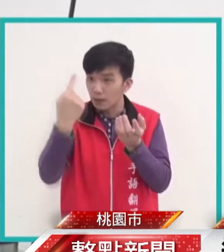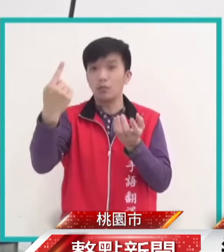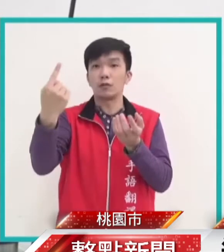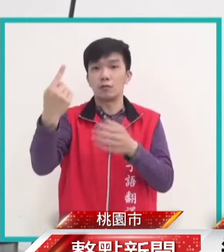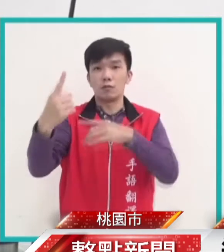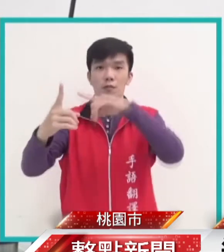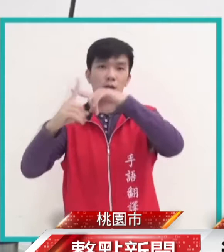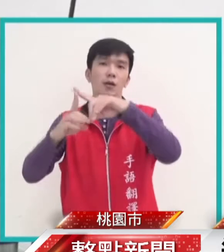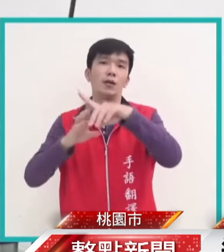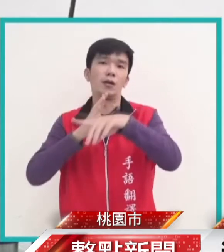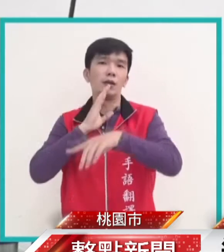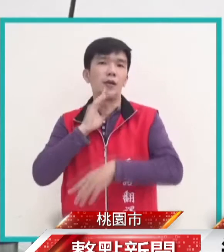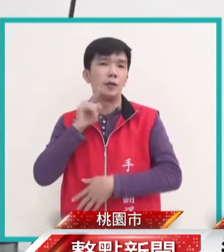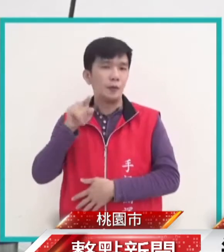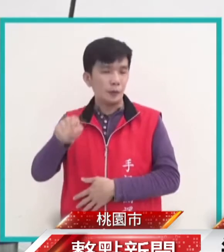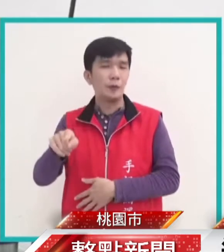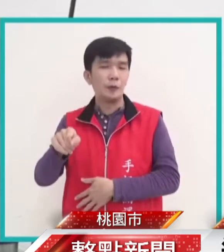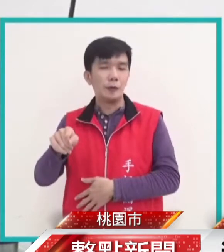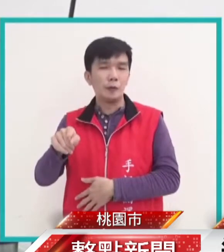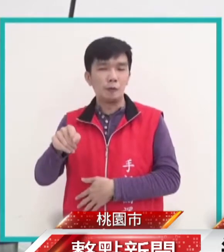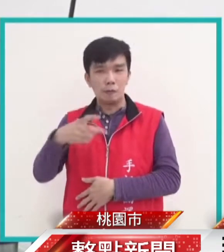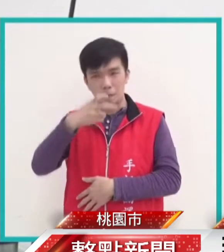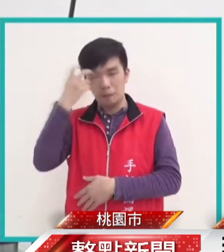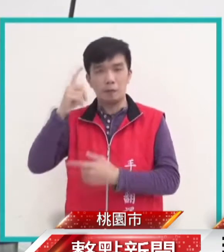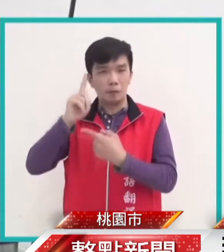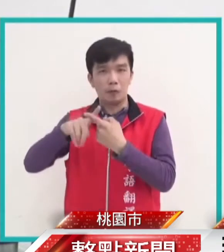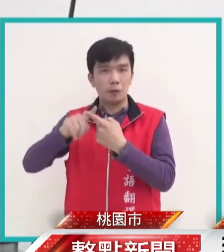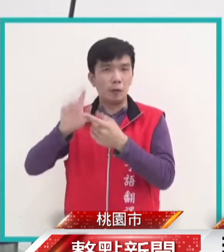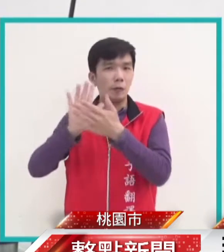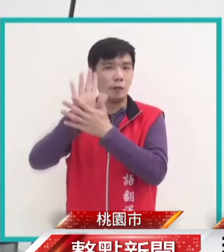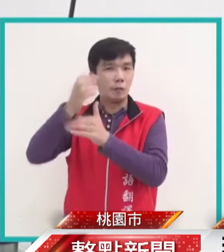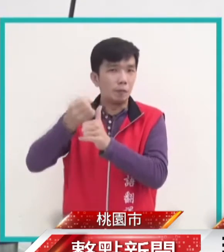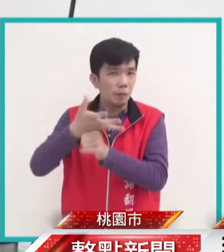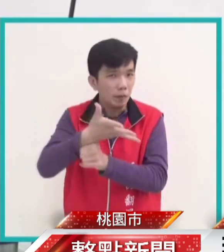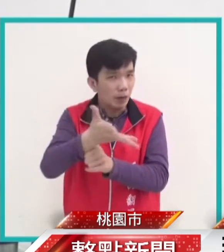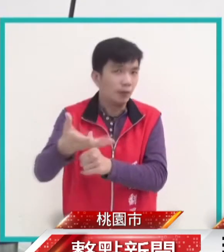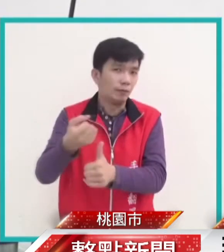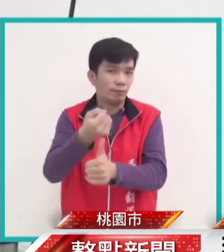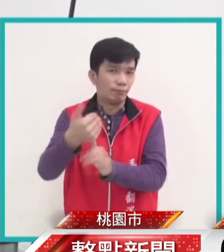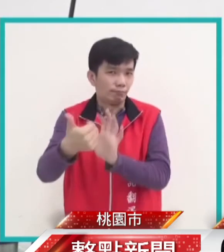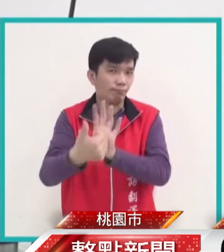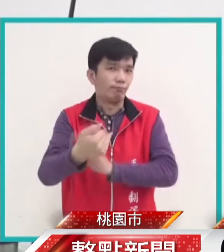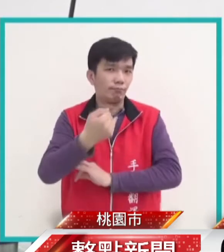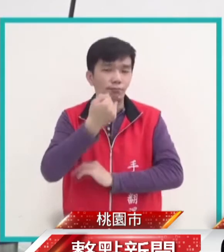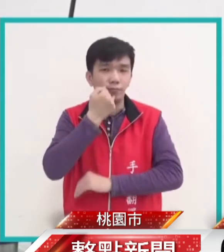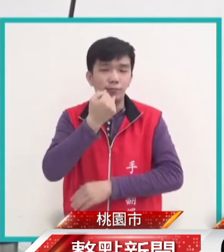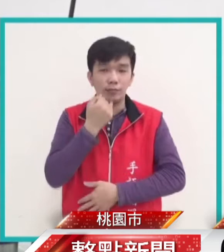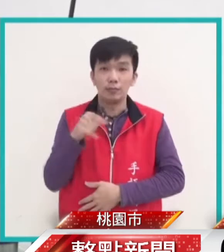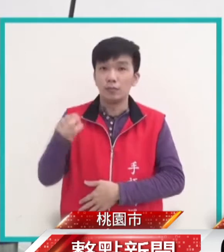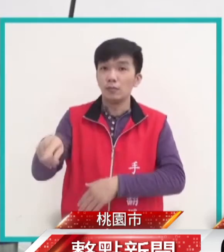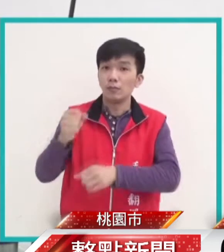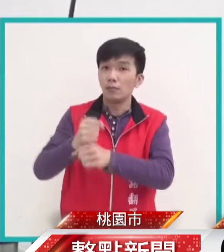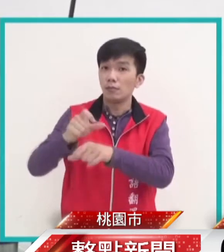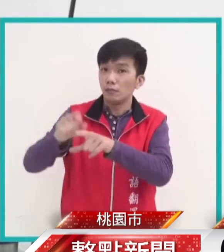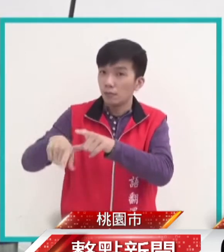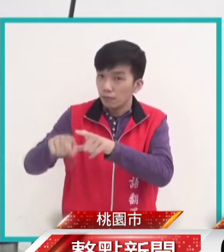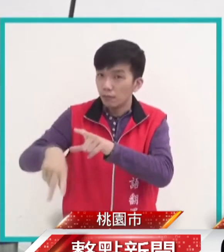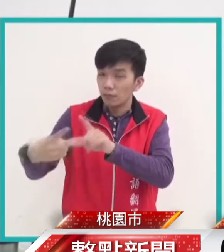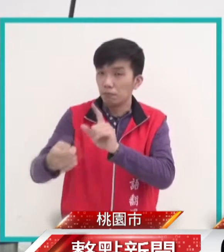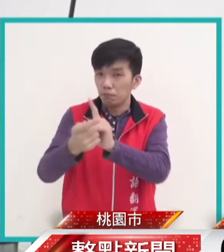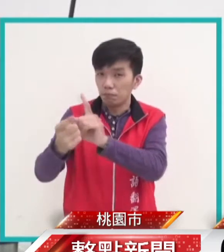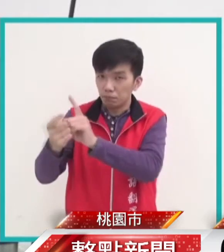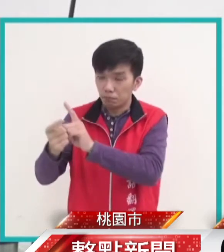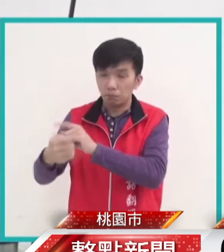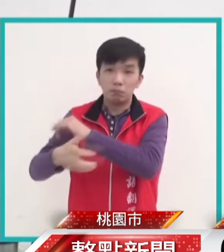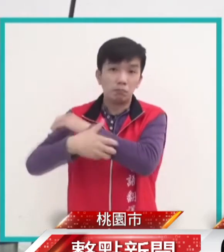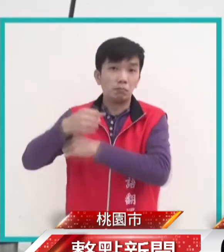避免形成潜在的传播链。那因此我们该职场就做了645位员工的 PCR 检